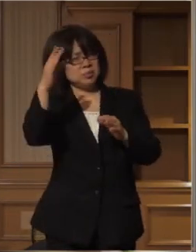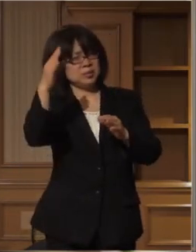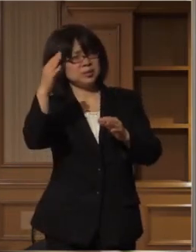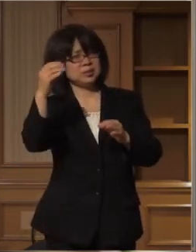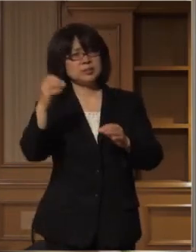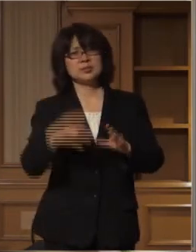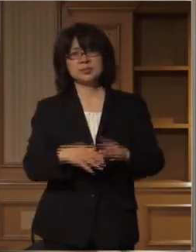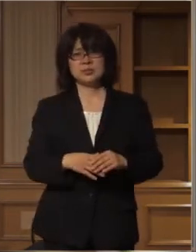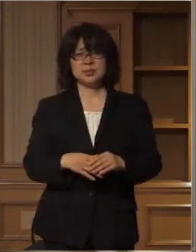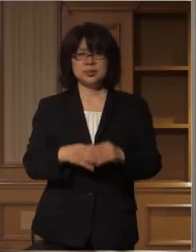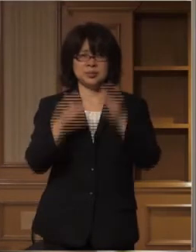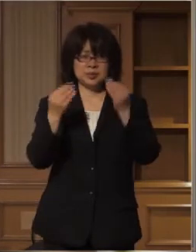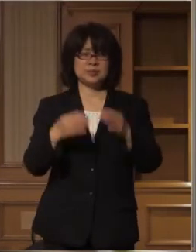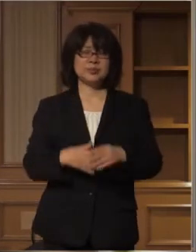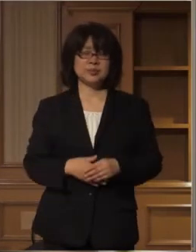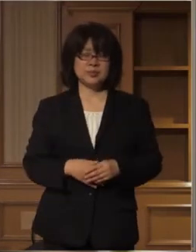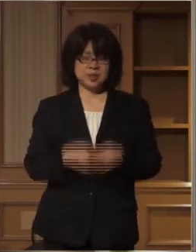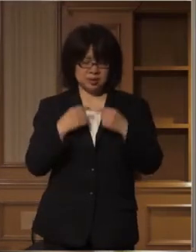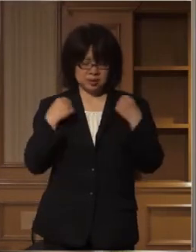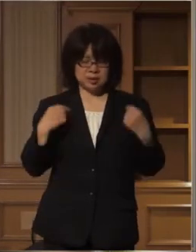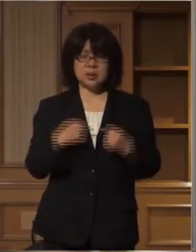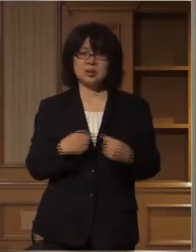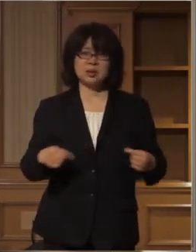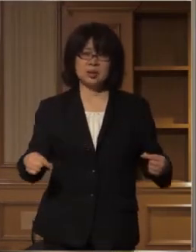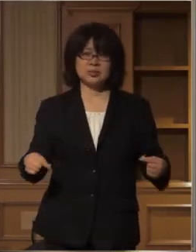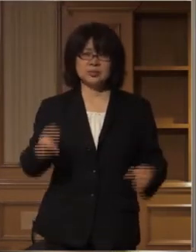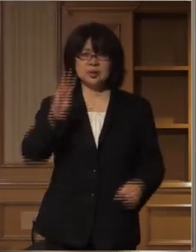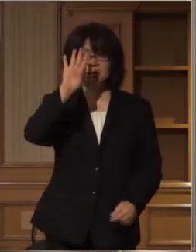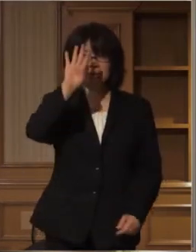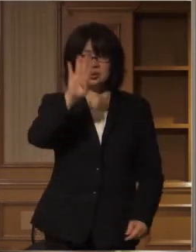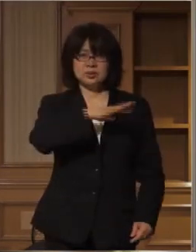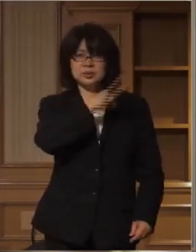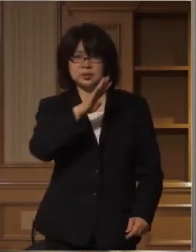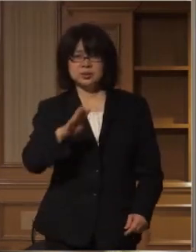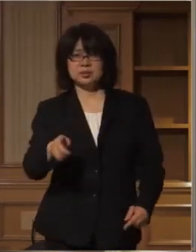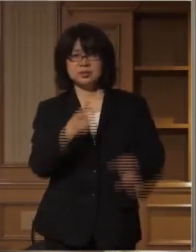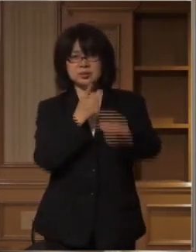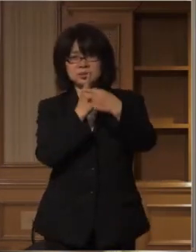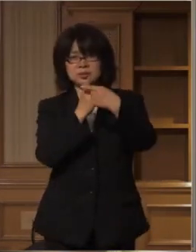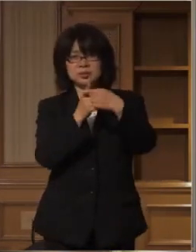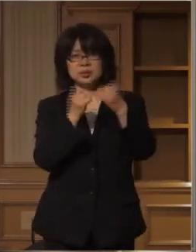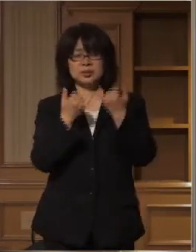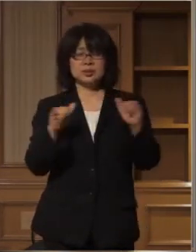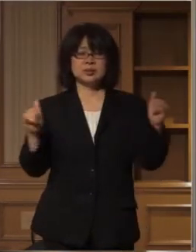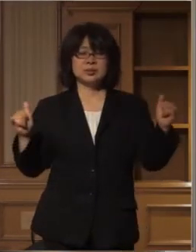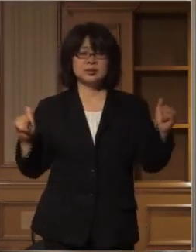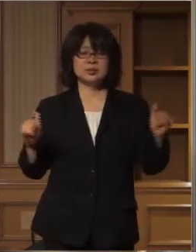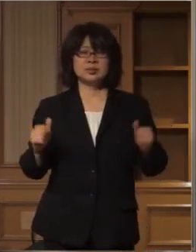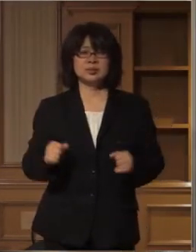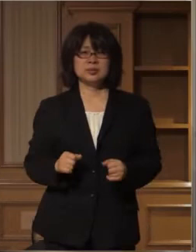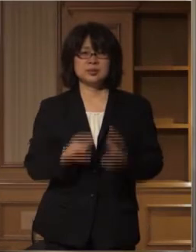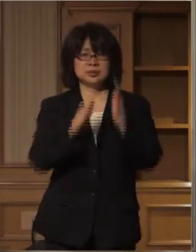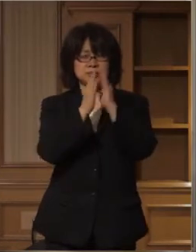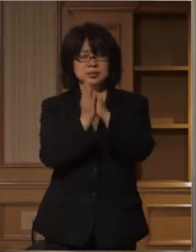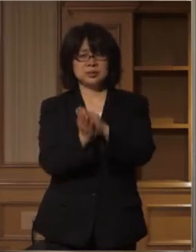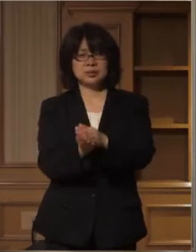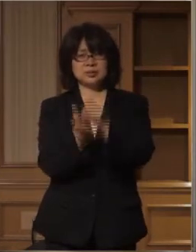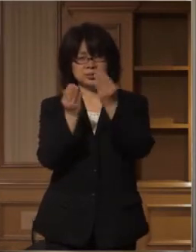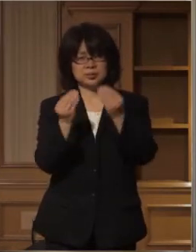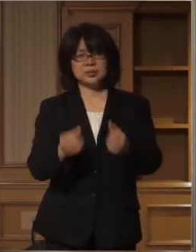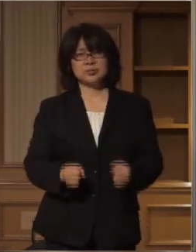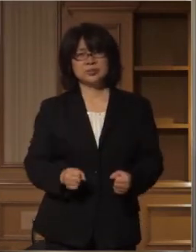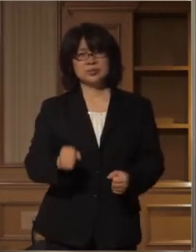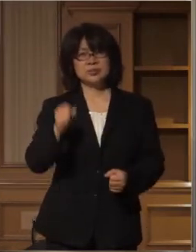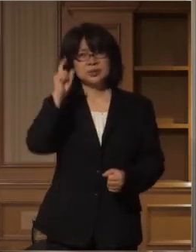これが結婚されるという娘さんと奉仕者の全部で4名の方がですね、殉教されたという事件が起きたんですね。すごく痛ましい